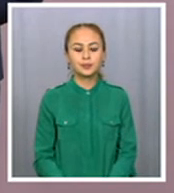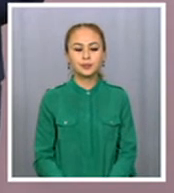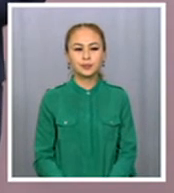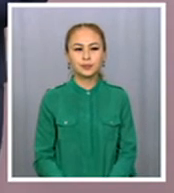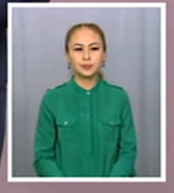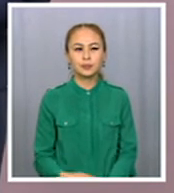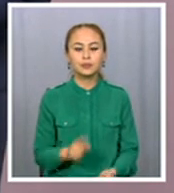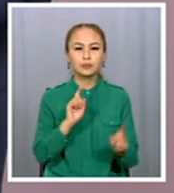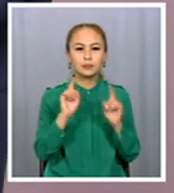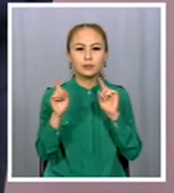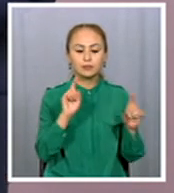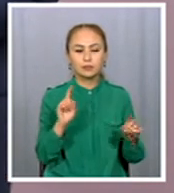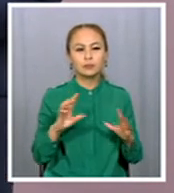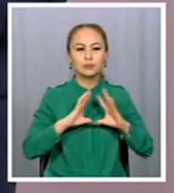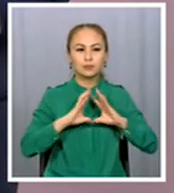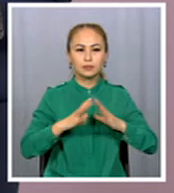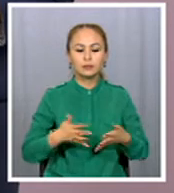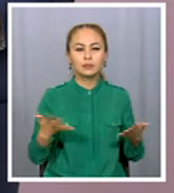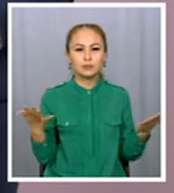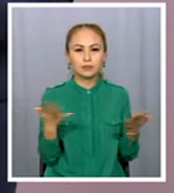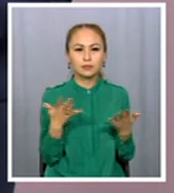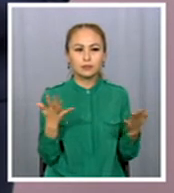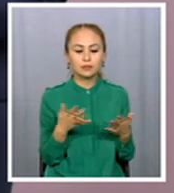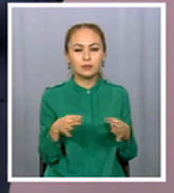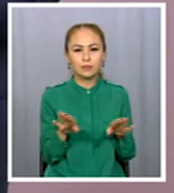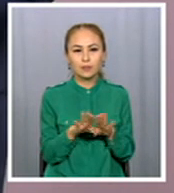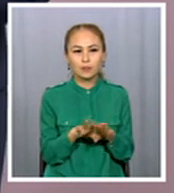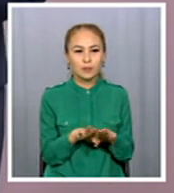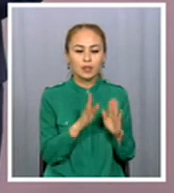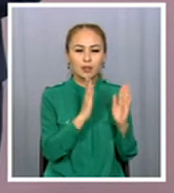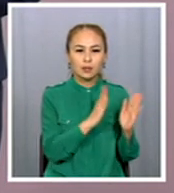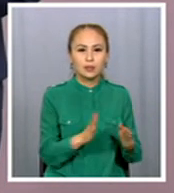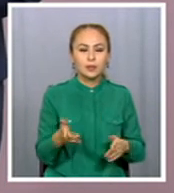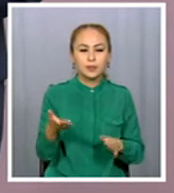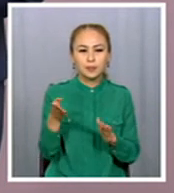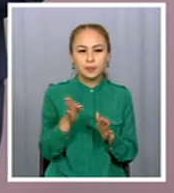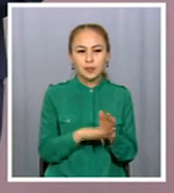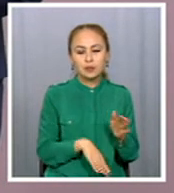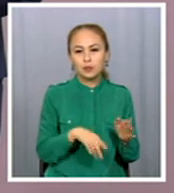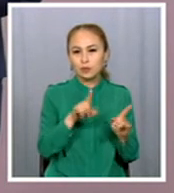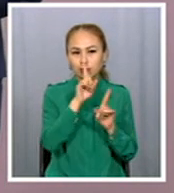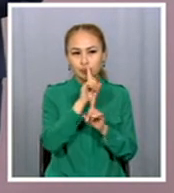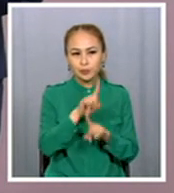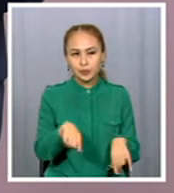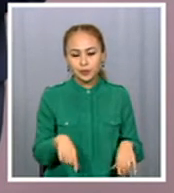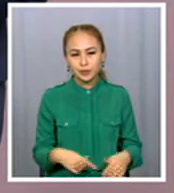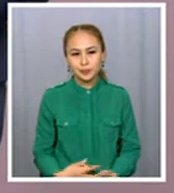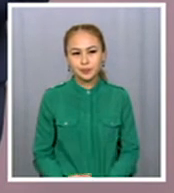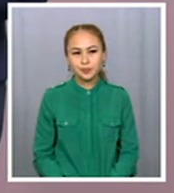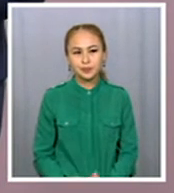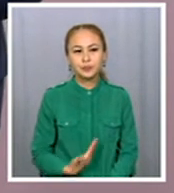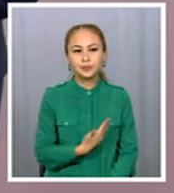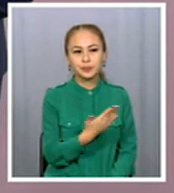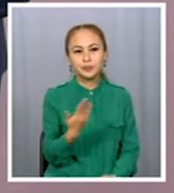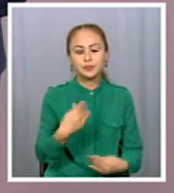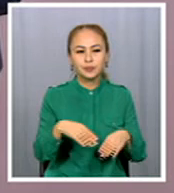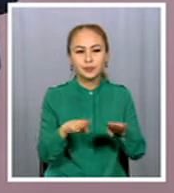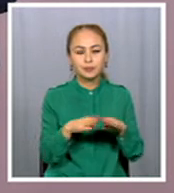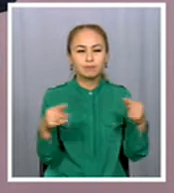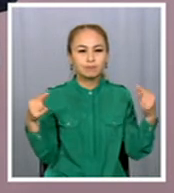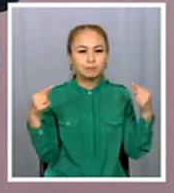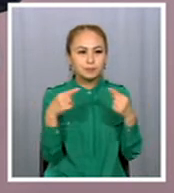Жұлдыздар ғаламда қалай болса солай ретсіз орналаспайды. Олардың белгілі